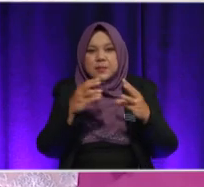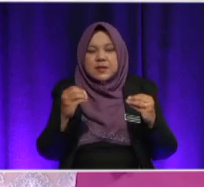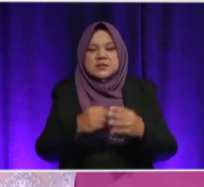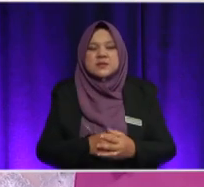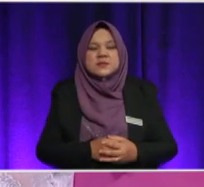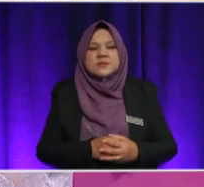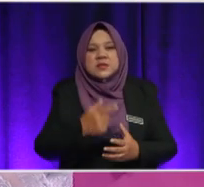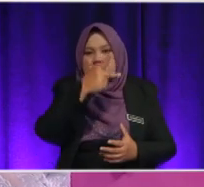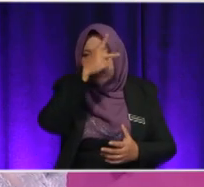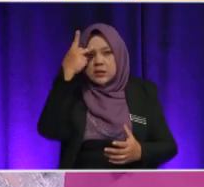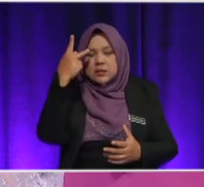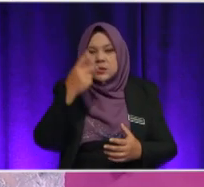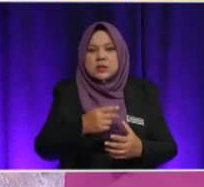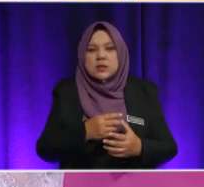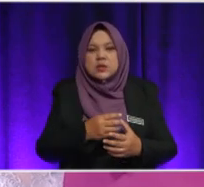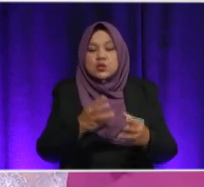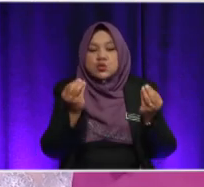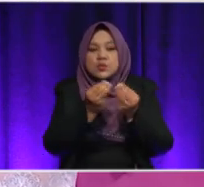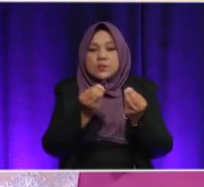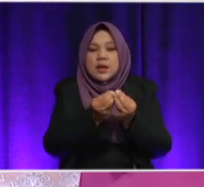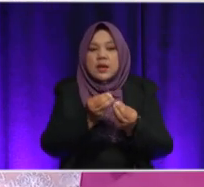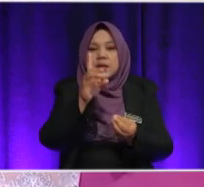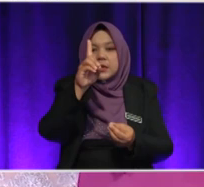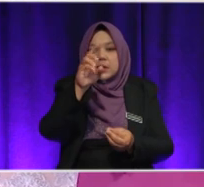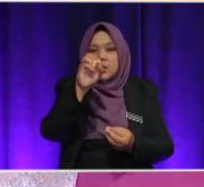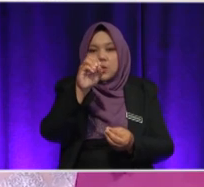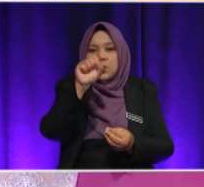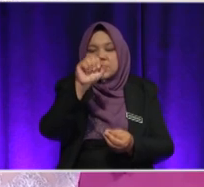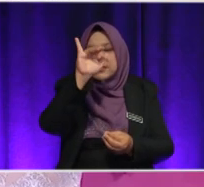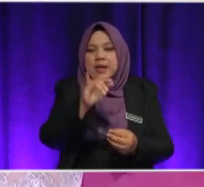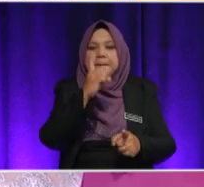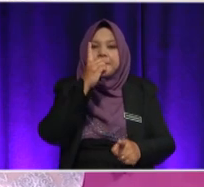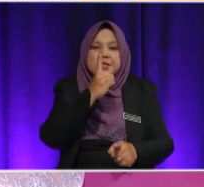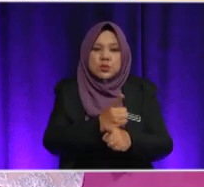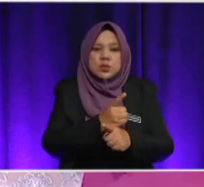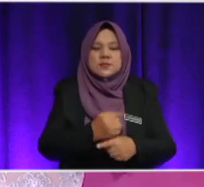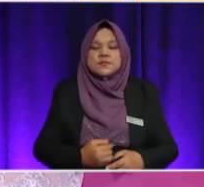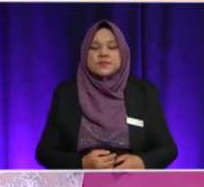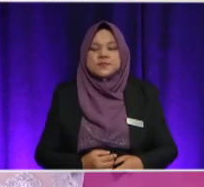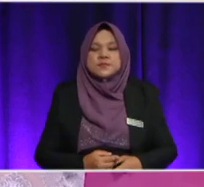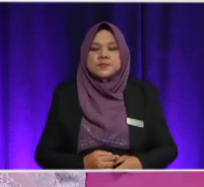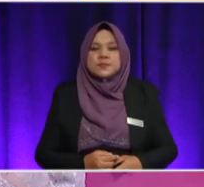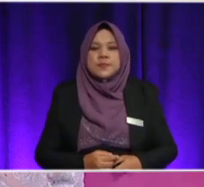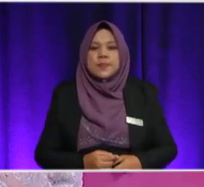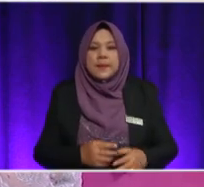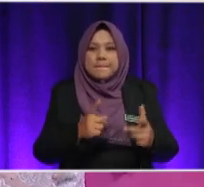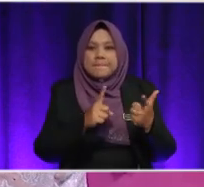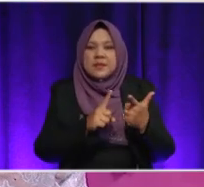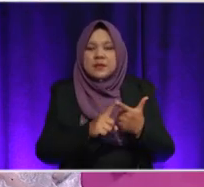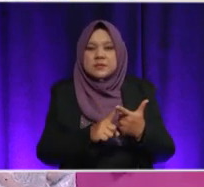ini karena ia memerlukan dus yang betul untuk memastikan bahwa tidak itu dihapuskan sepenuhnya yang